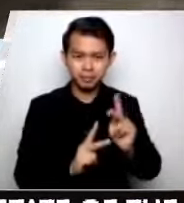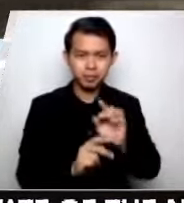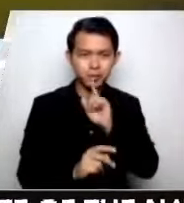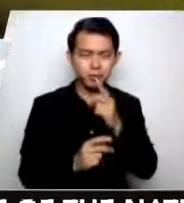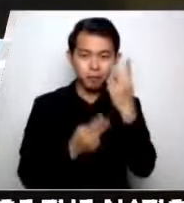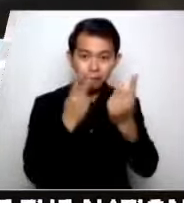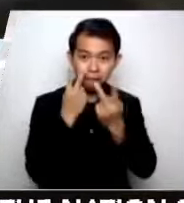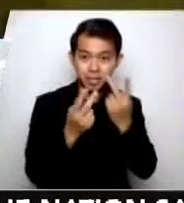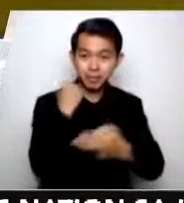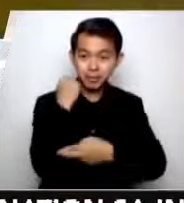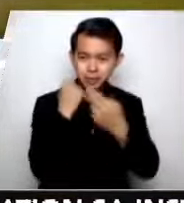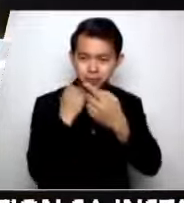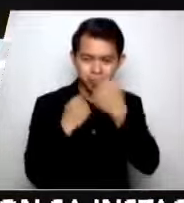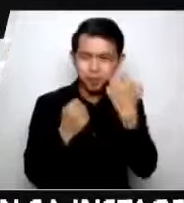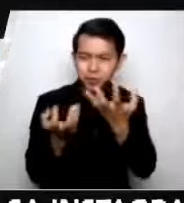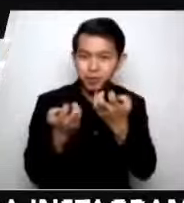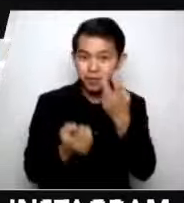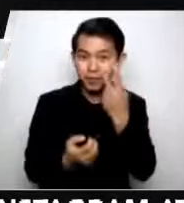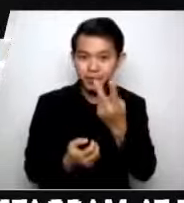Kayla.